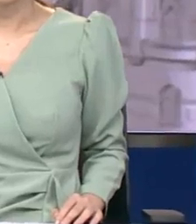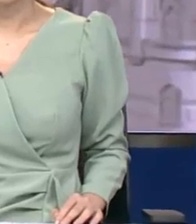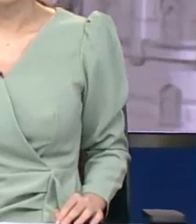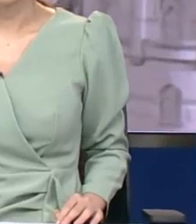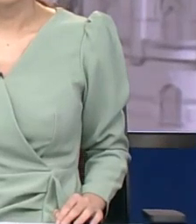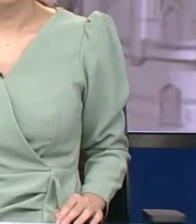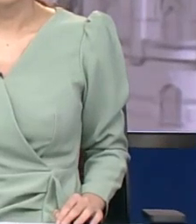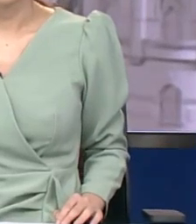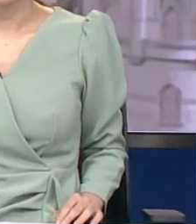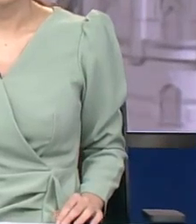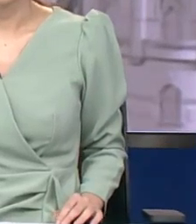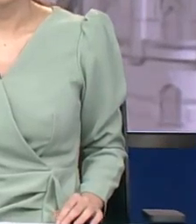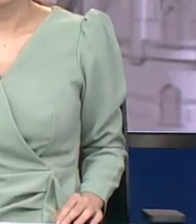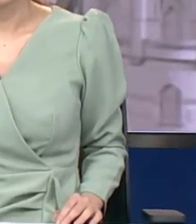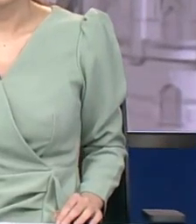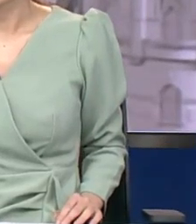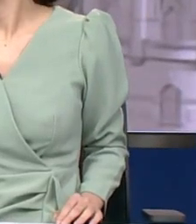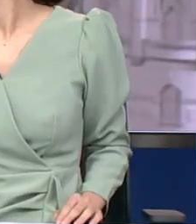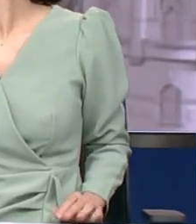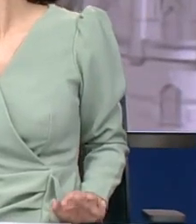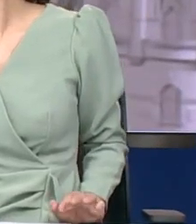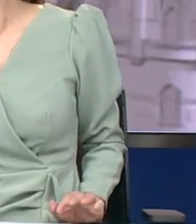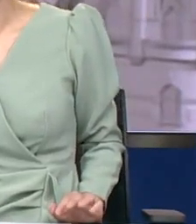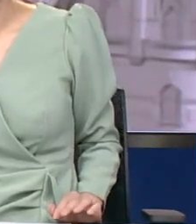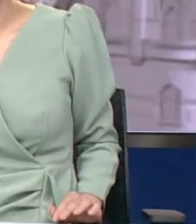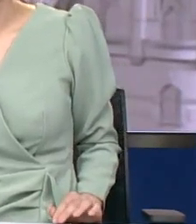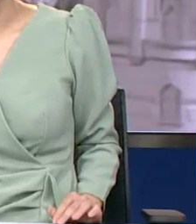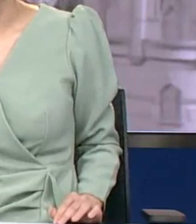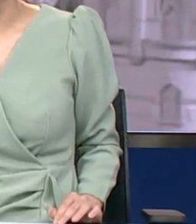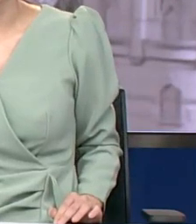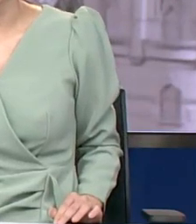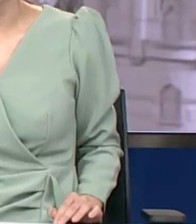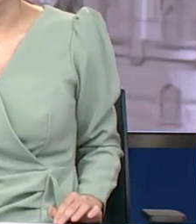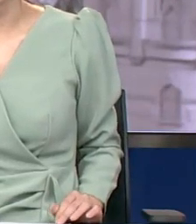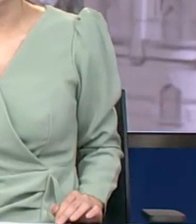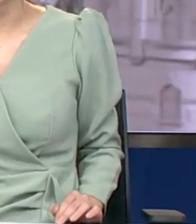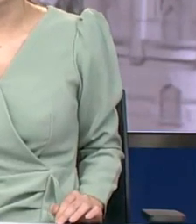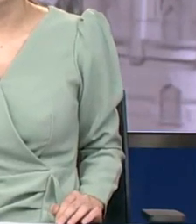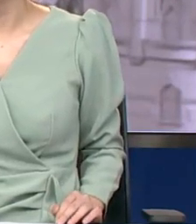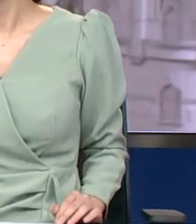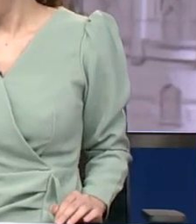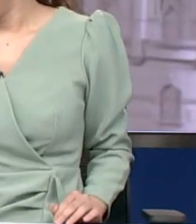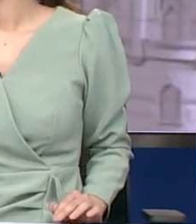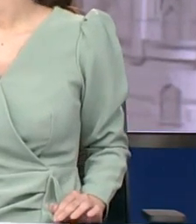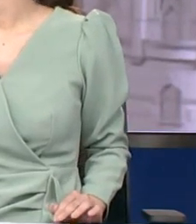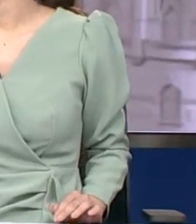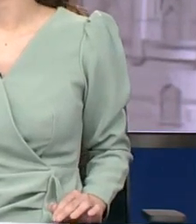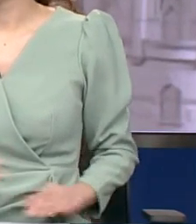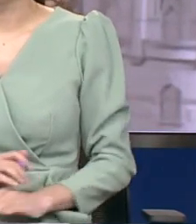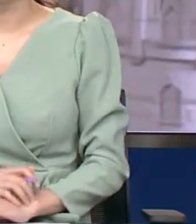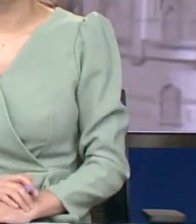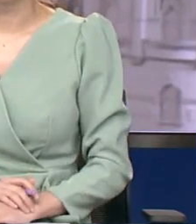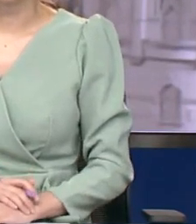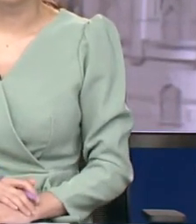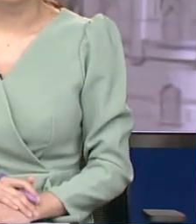ู้ชมครับสถานการณ์ทางการเมืองที่จะได้ติดตามตั้งแต่บัดนี้เป็นต้นไปหายใจลึกๆแล้วก็ถอนหายใจยาวๆได้เลยนะครับเพราะ